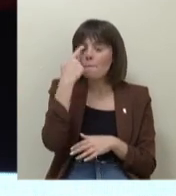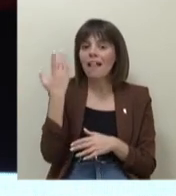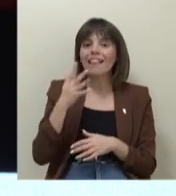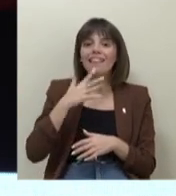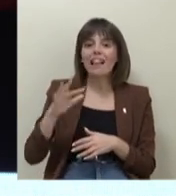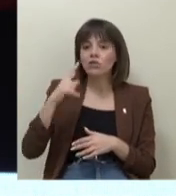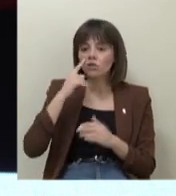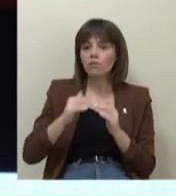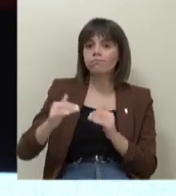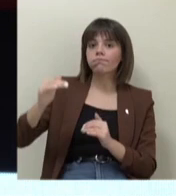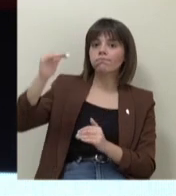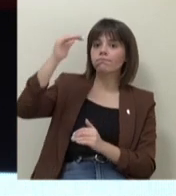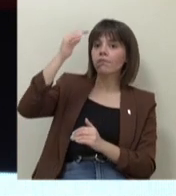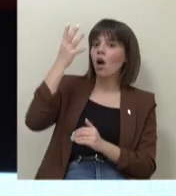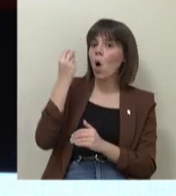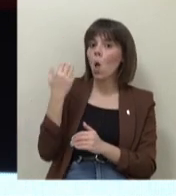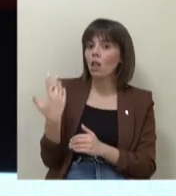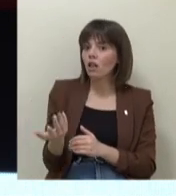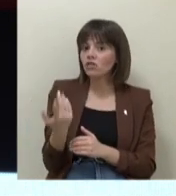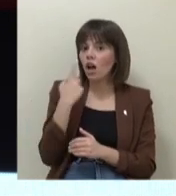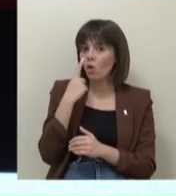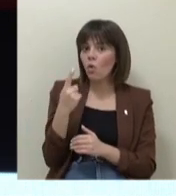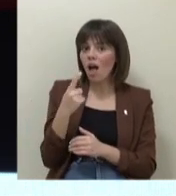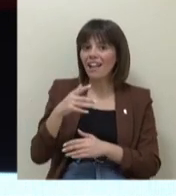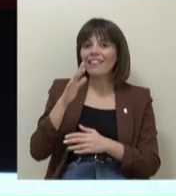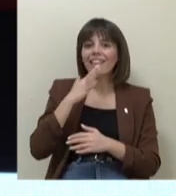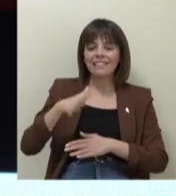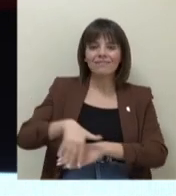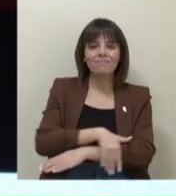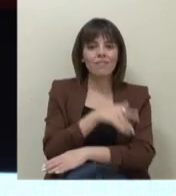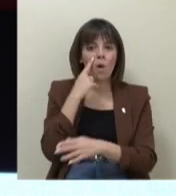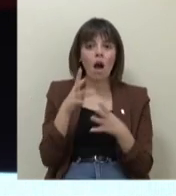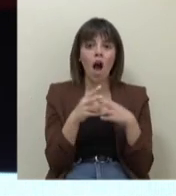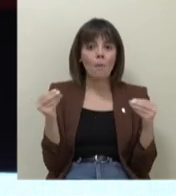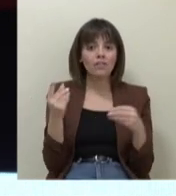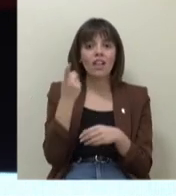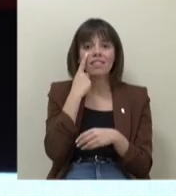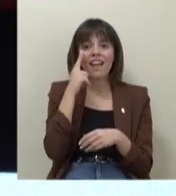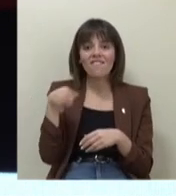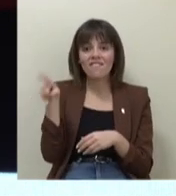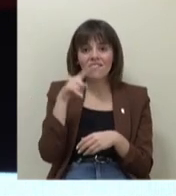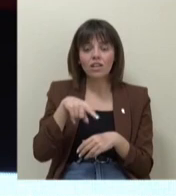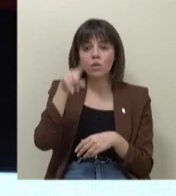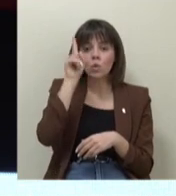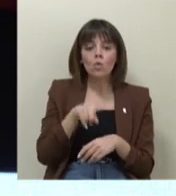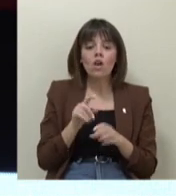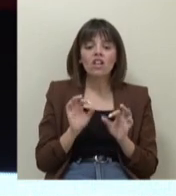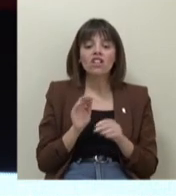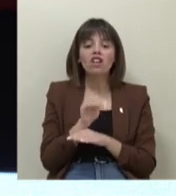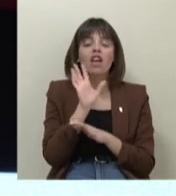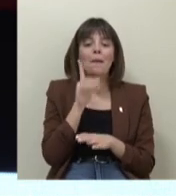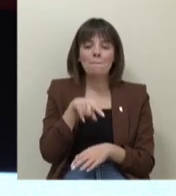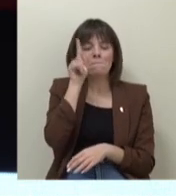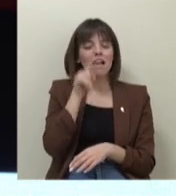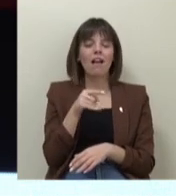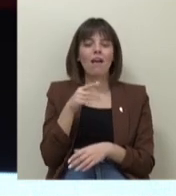deniz seviyesi de yükselecek. Kıyılarımızı da kaybedeceğiz. Devlet günlük yaşayamaz, günlük